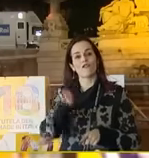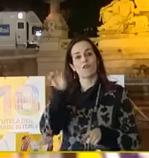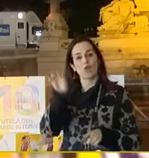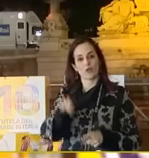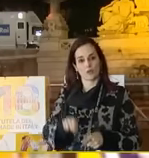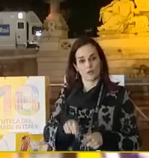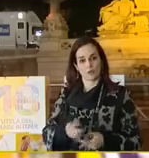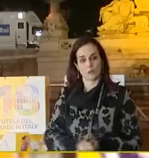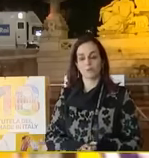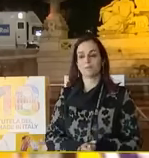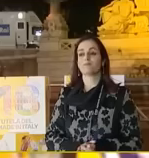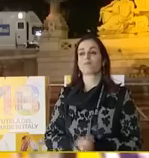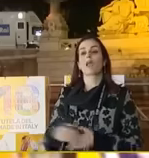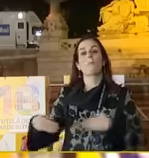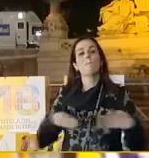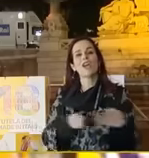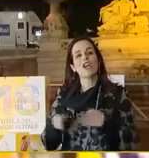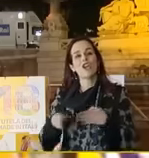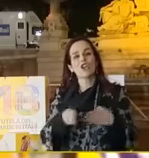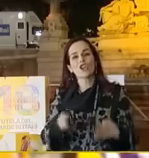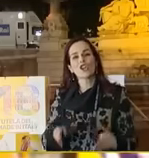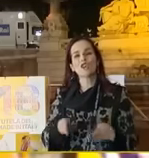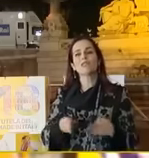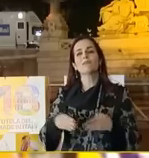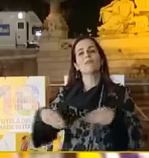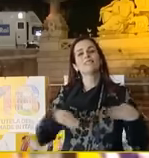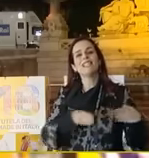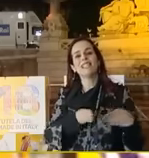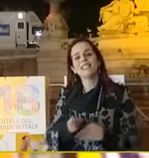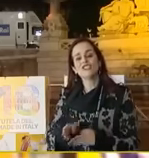percorsi di selezione meritocratica.